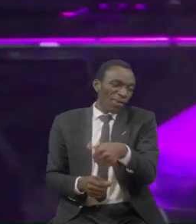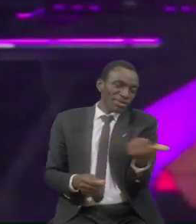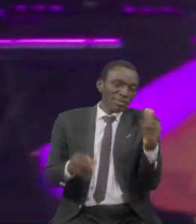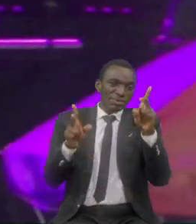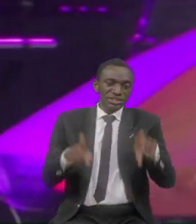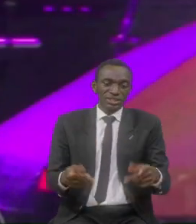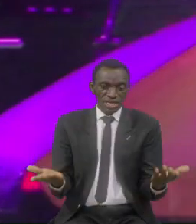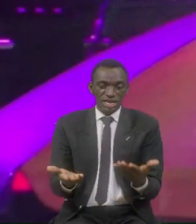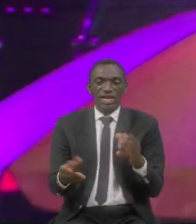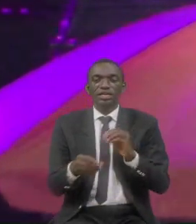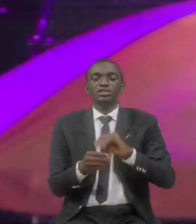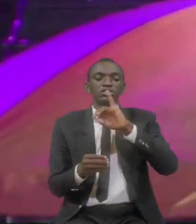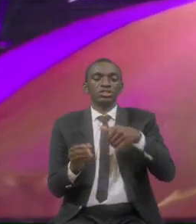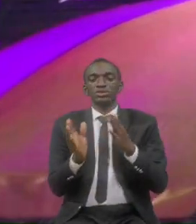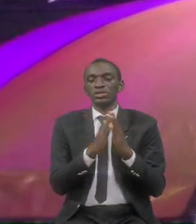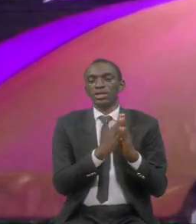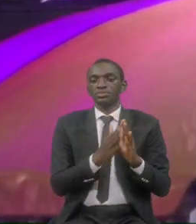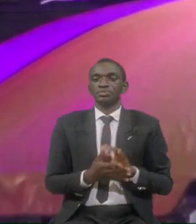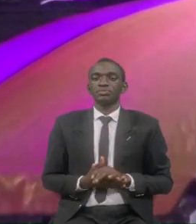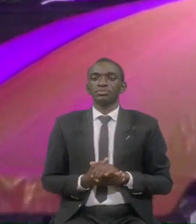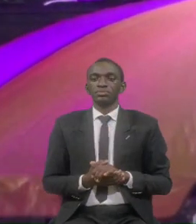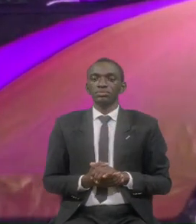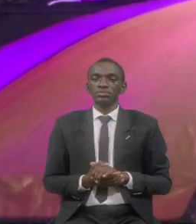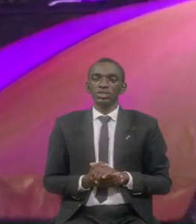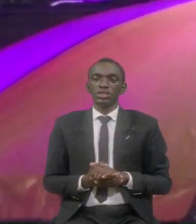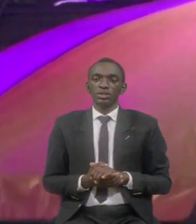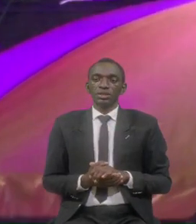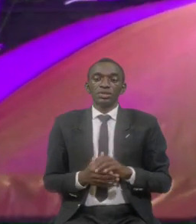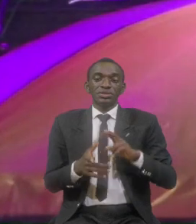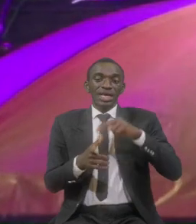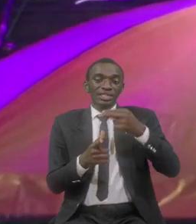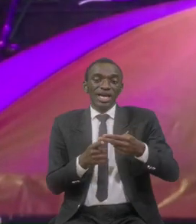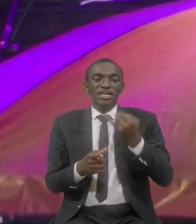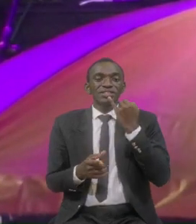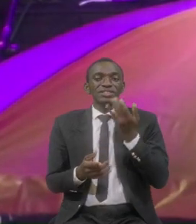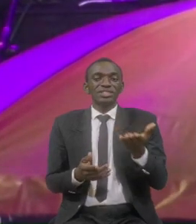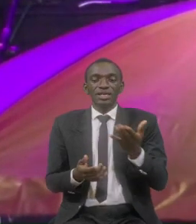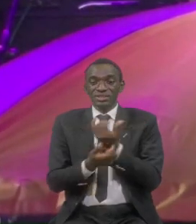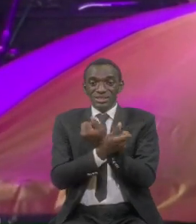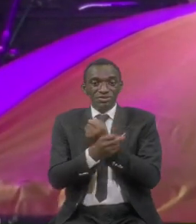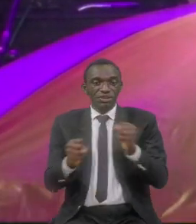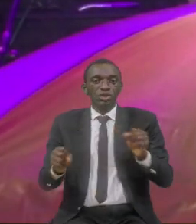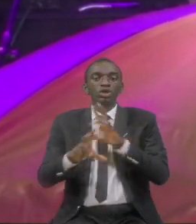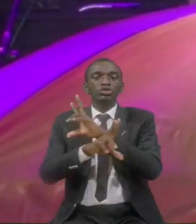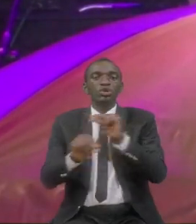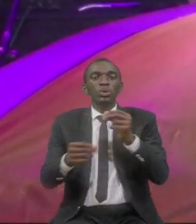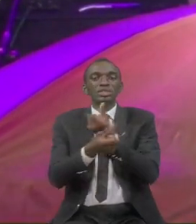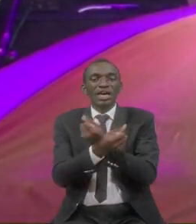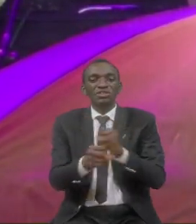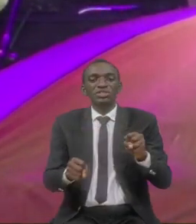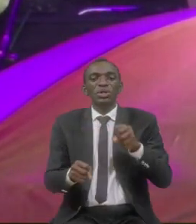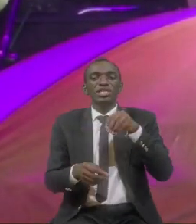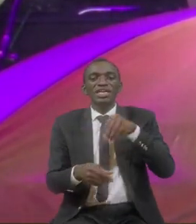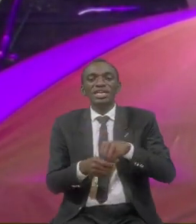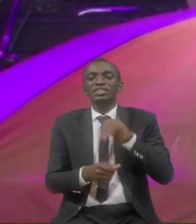tao nga pwede duulan para sa sala sa Jerusalem. Neither is there salvation in Israel. Wala yung usa ka tao